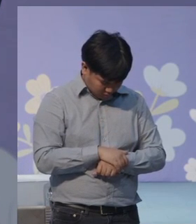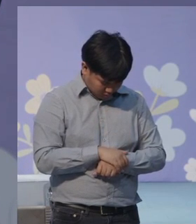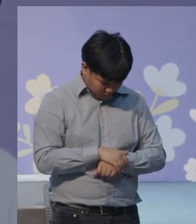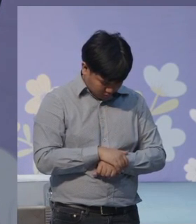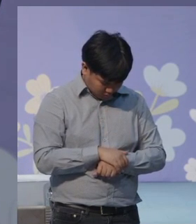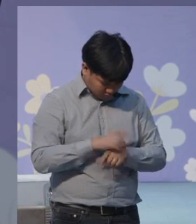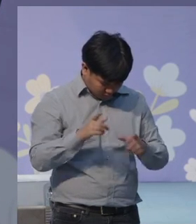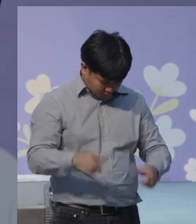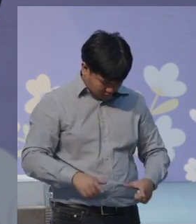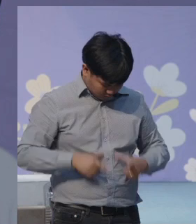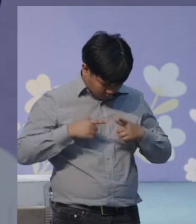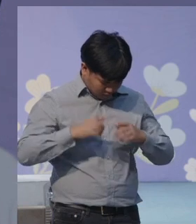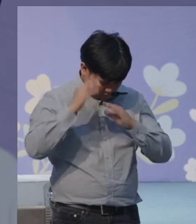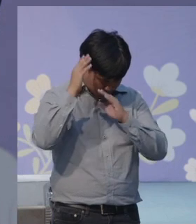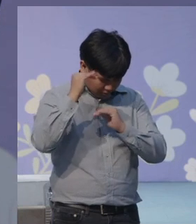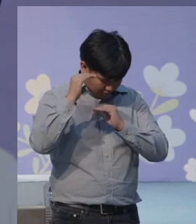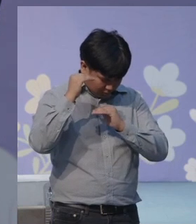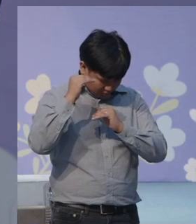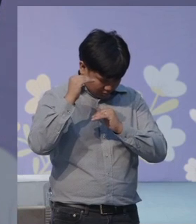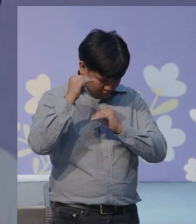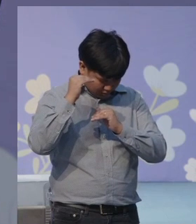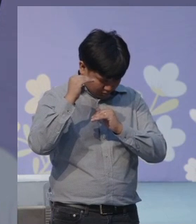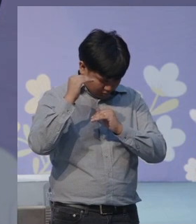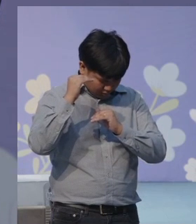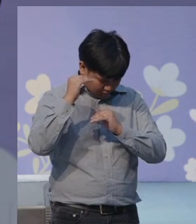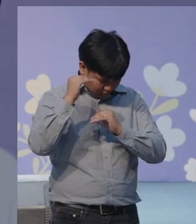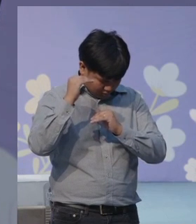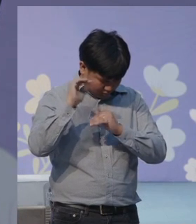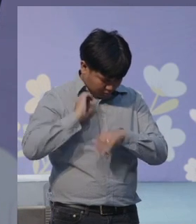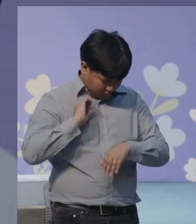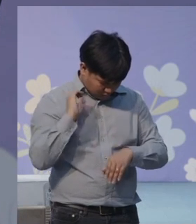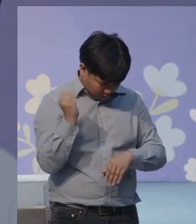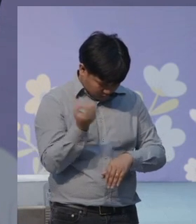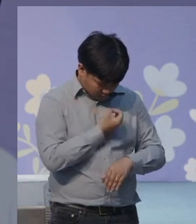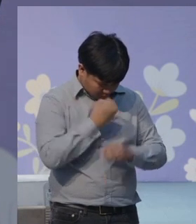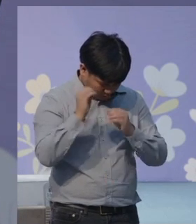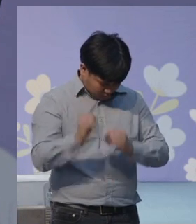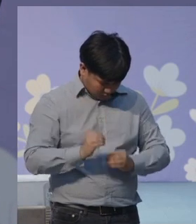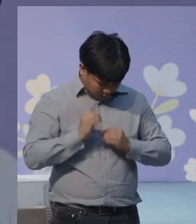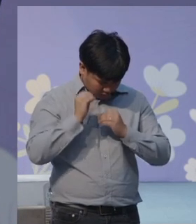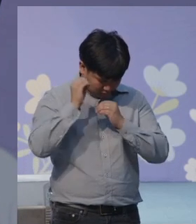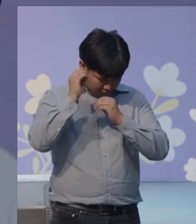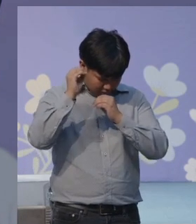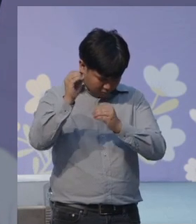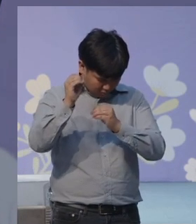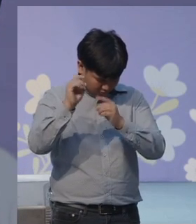Ang buhay po sana namin ay aming ialay